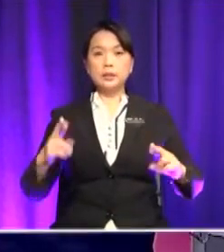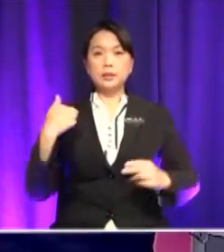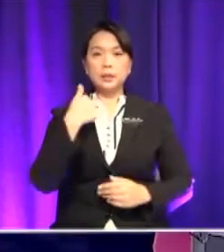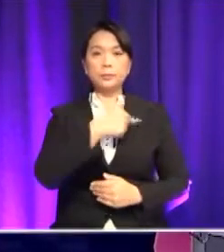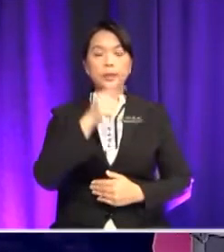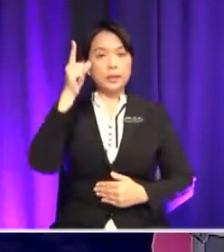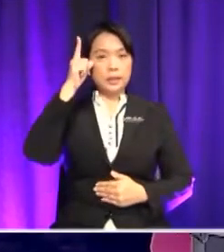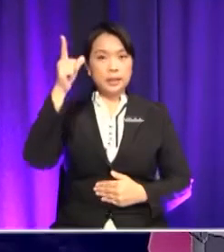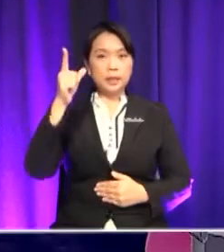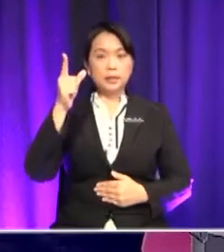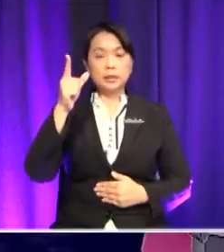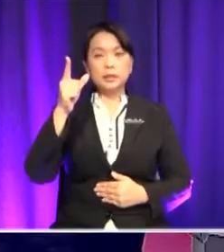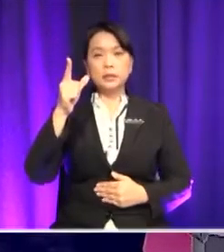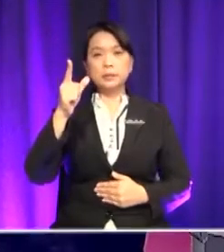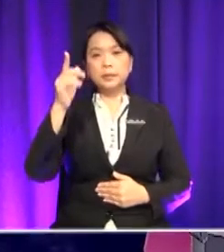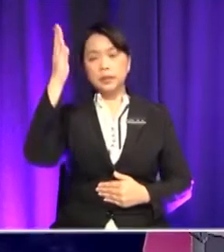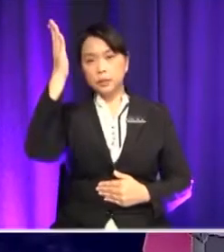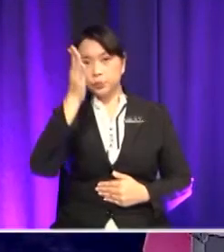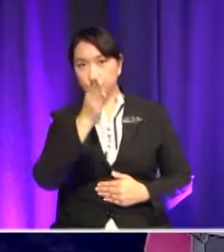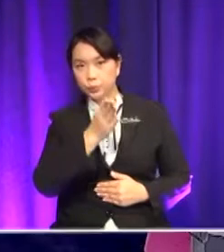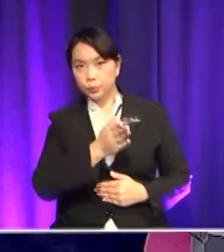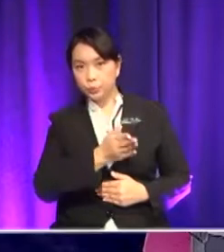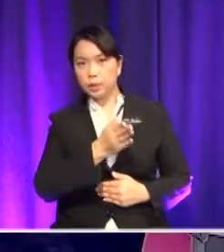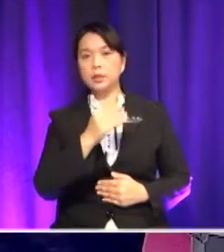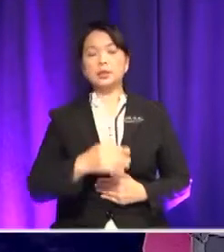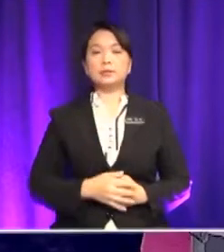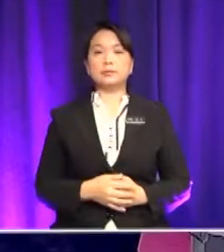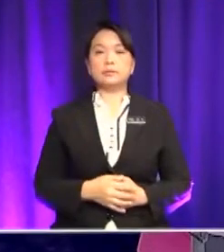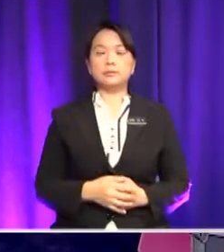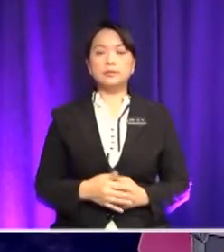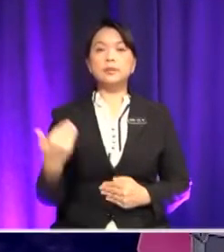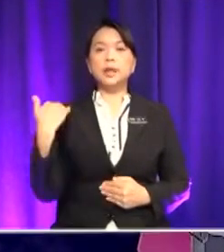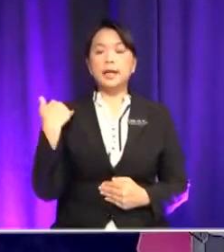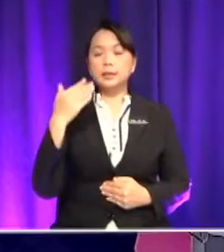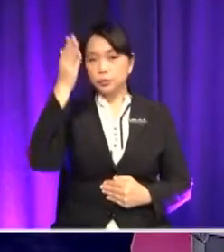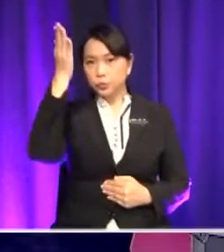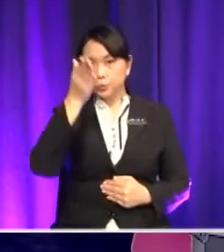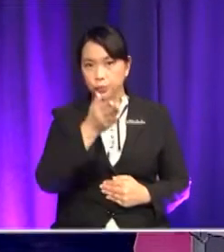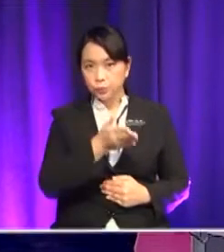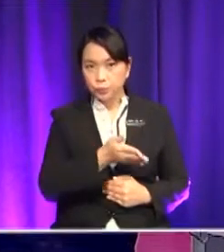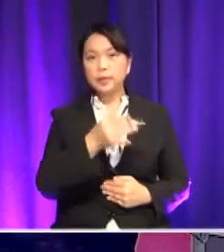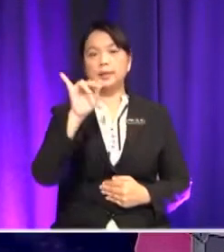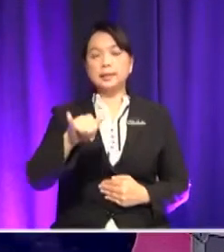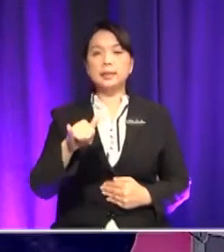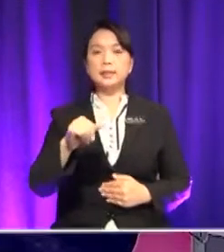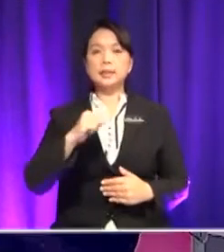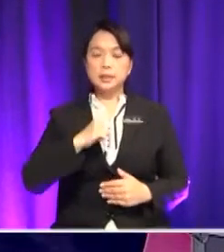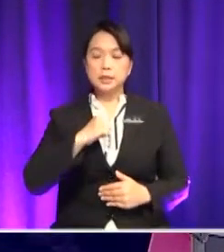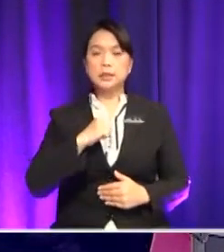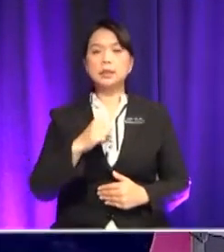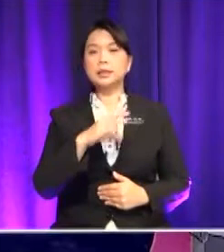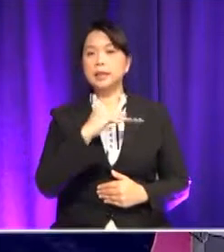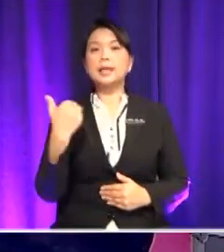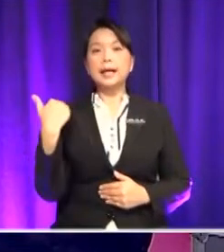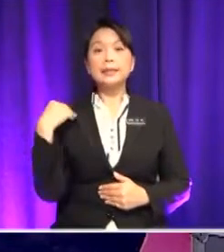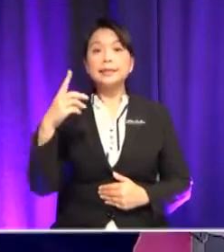lihat kecerunan bumbung. Okey, setiap bumbung ni dia ada kecerunannya yang tersendiri dan juga ada dimensi. So kita